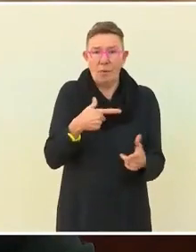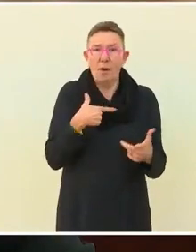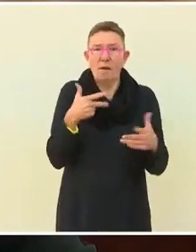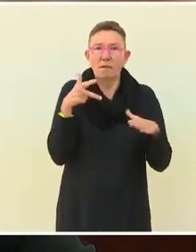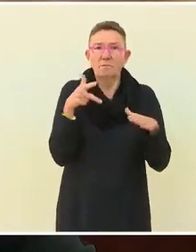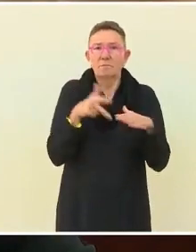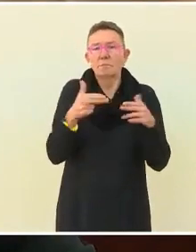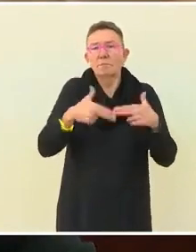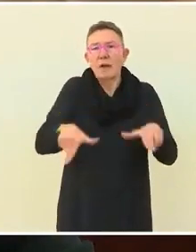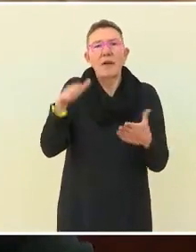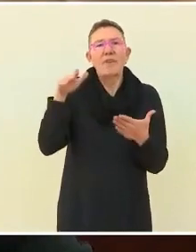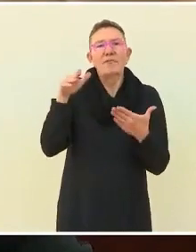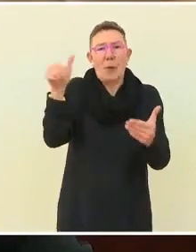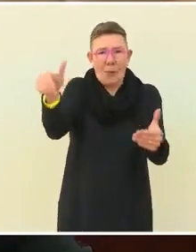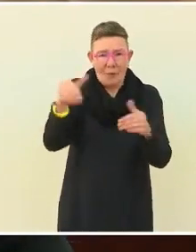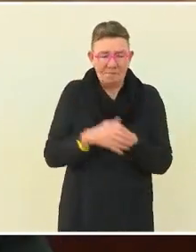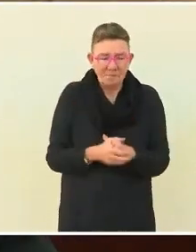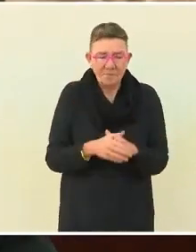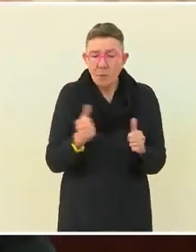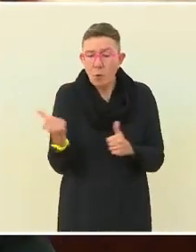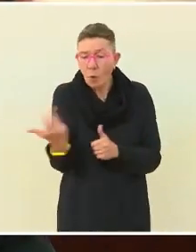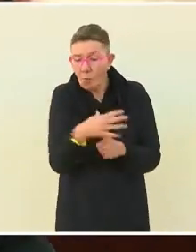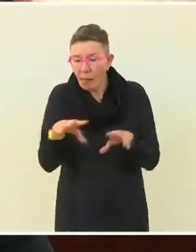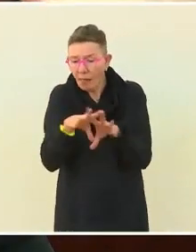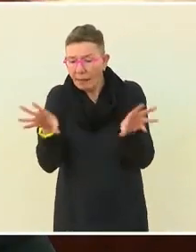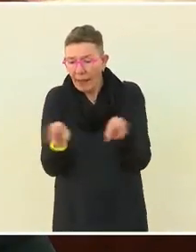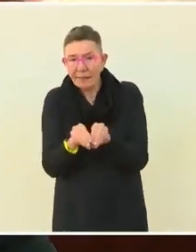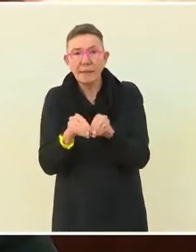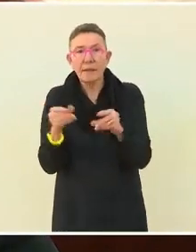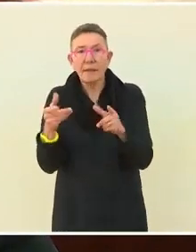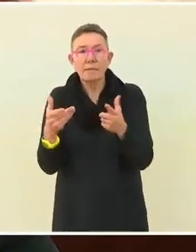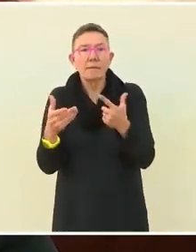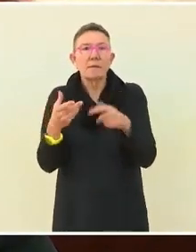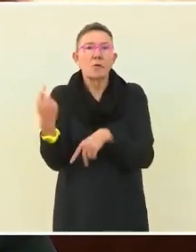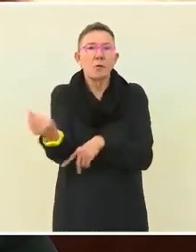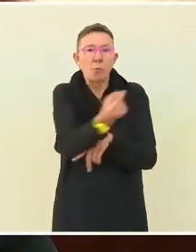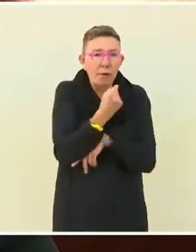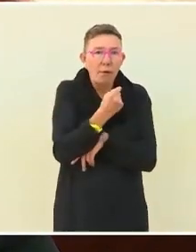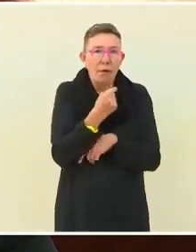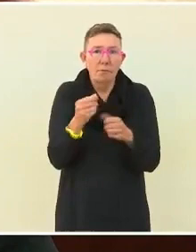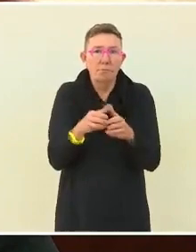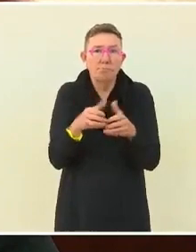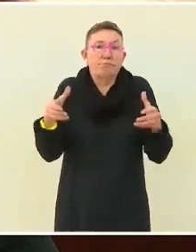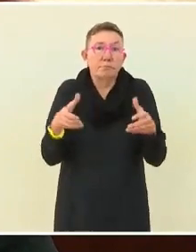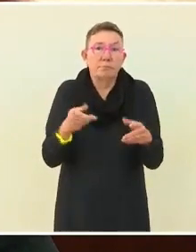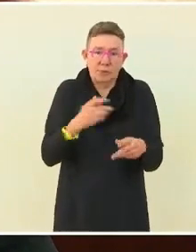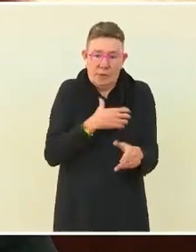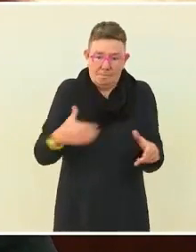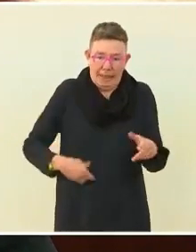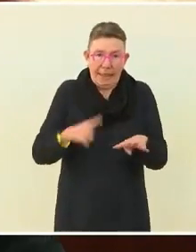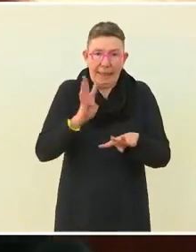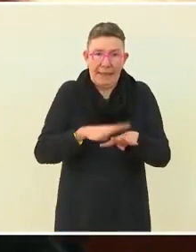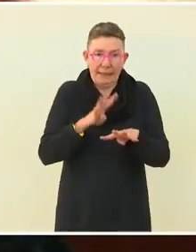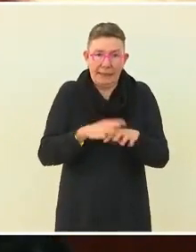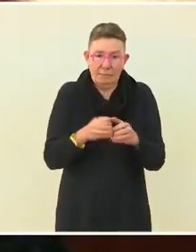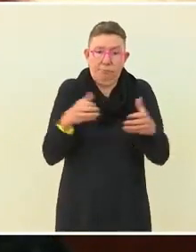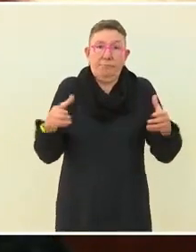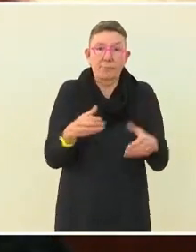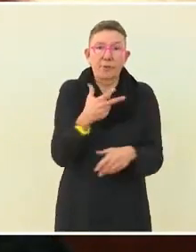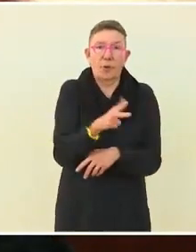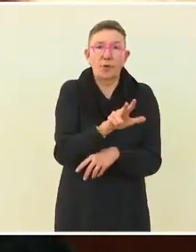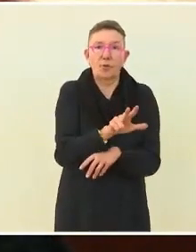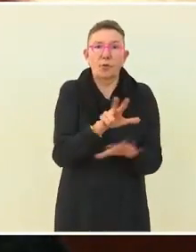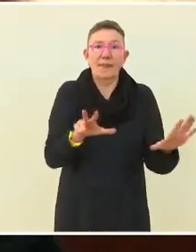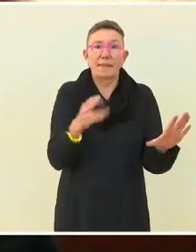vœux. Le nombre de ménages accueillis en mairie de quartier de Lambézélec a bondi de plus de 38% en